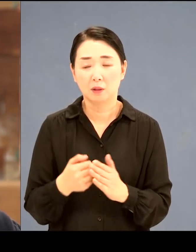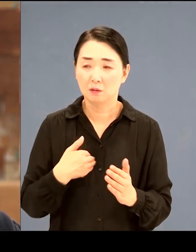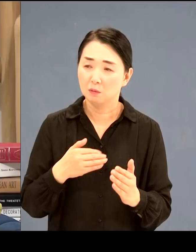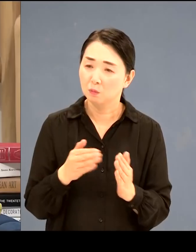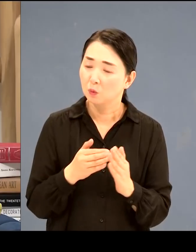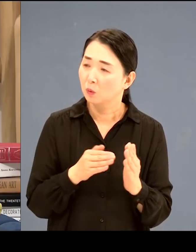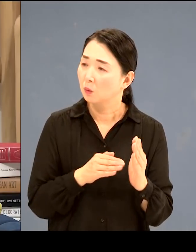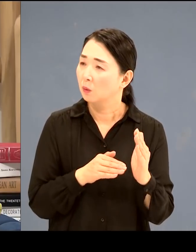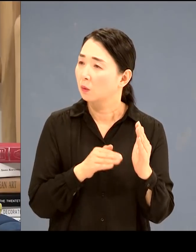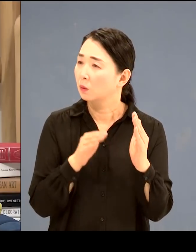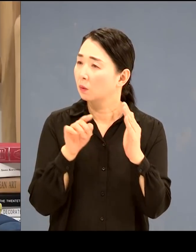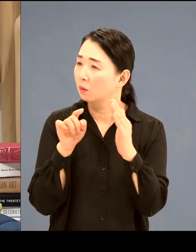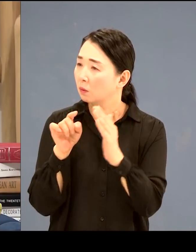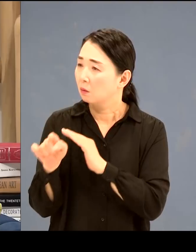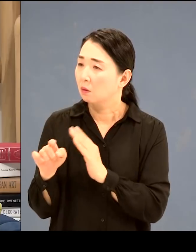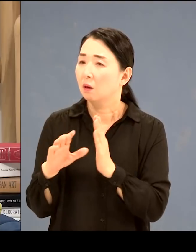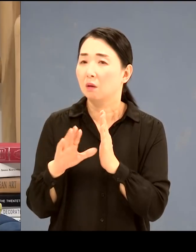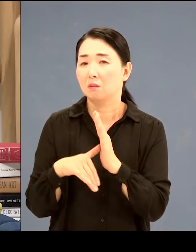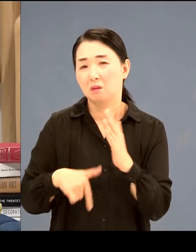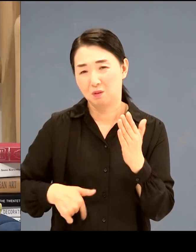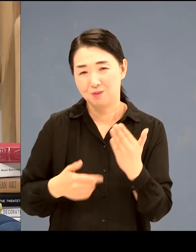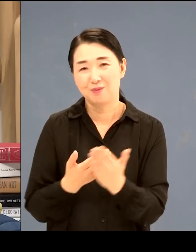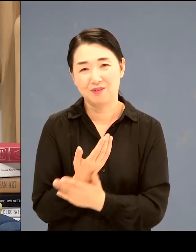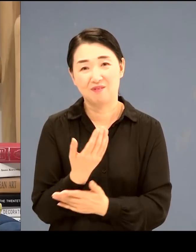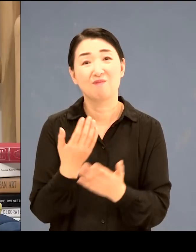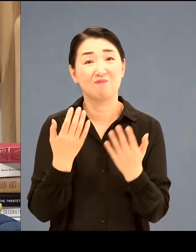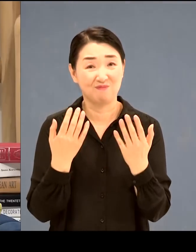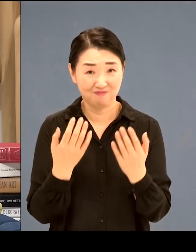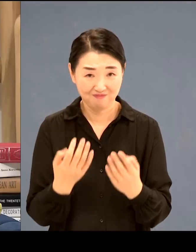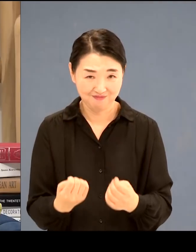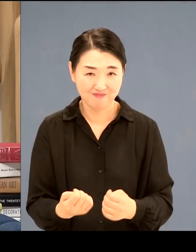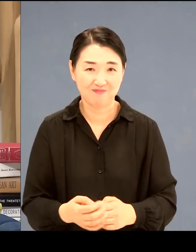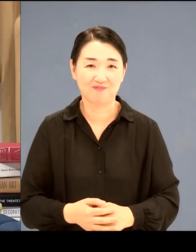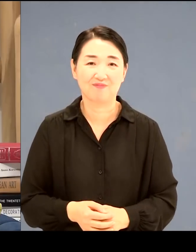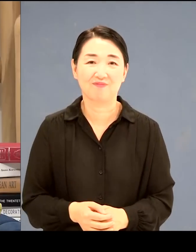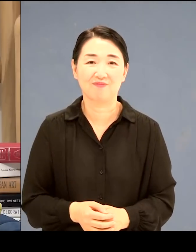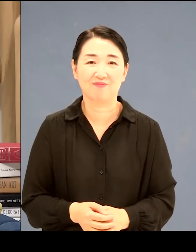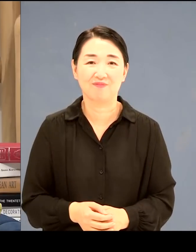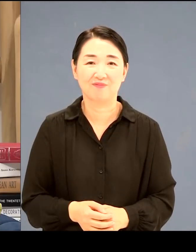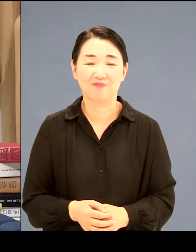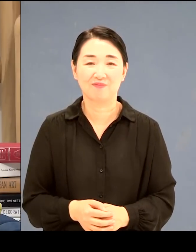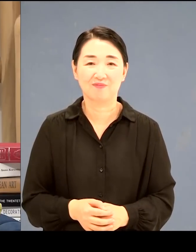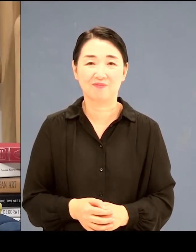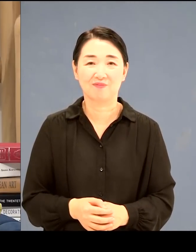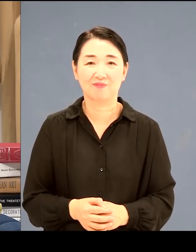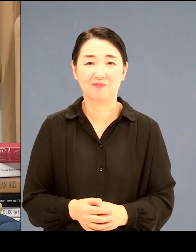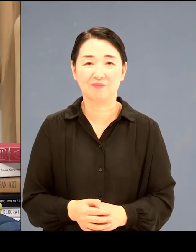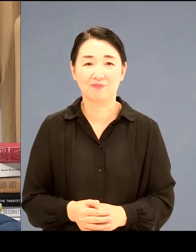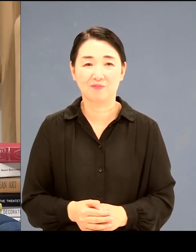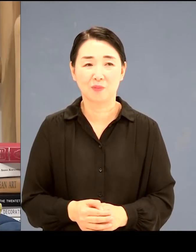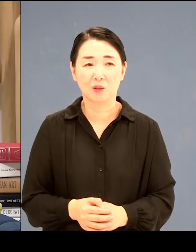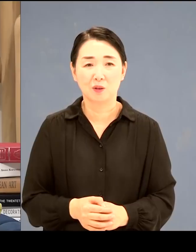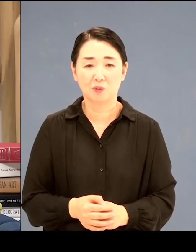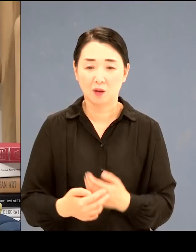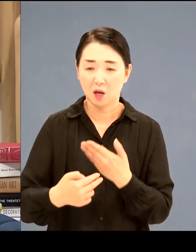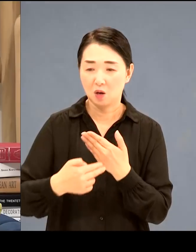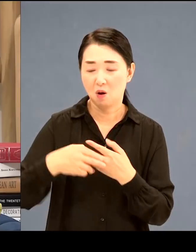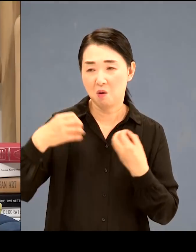가면서 많이 회개를 하고 네. 근데 저 굉장히 겸손한